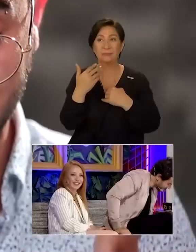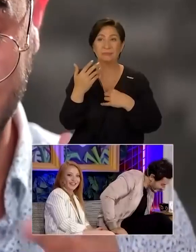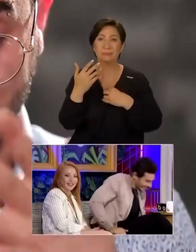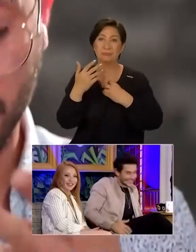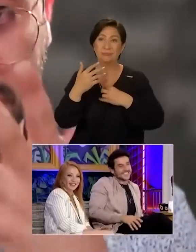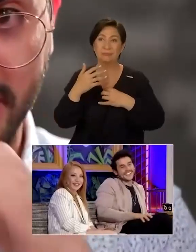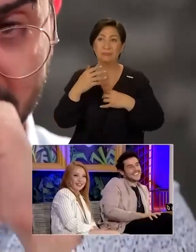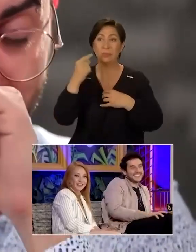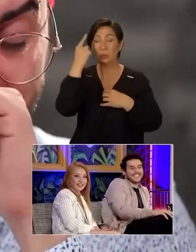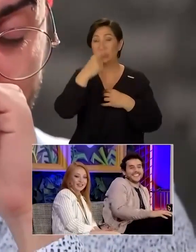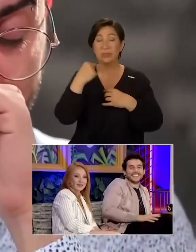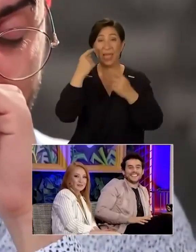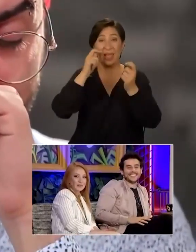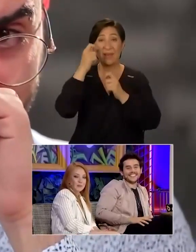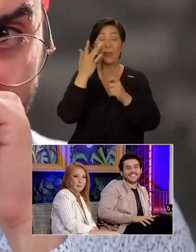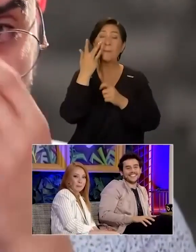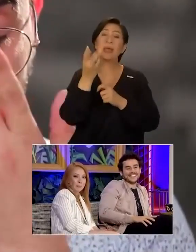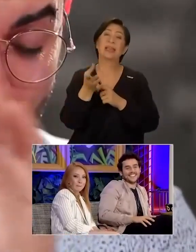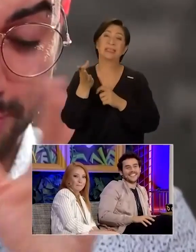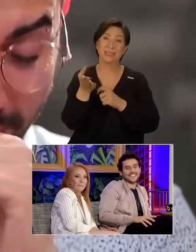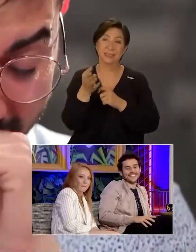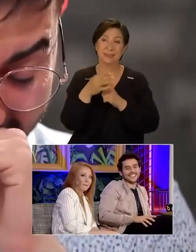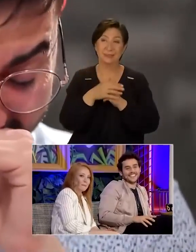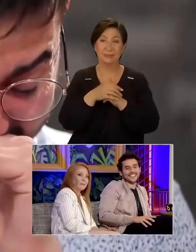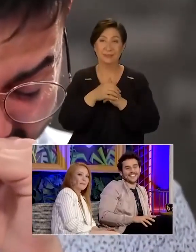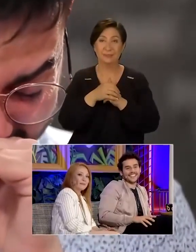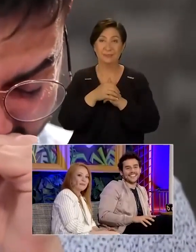Yani yüzünde ifadesinde belliydi zaten.